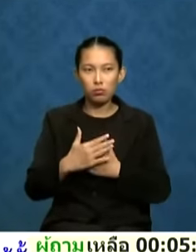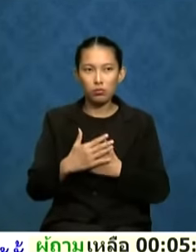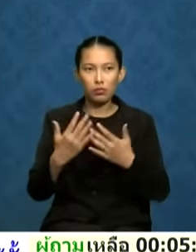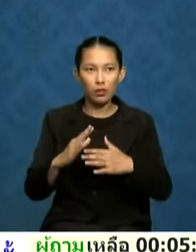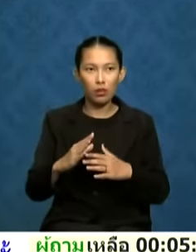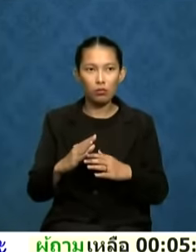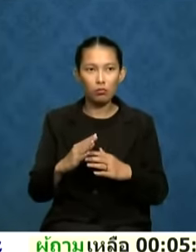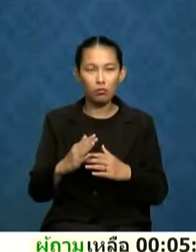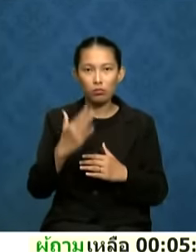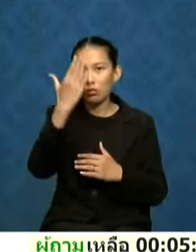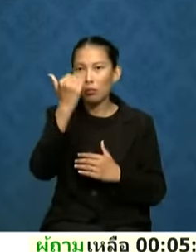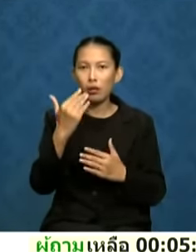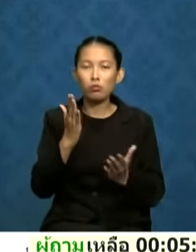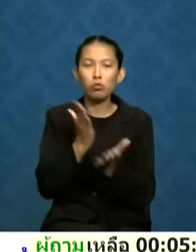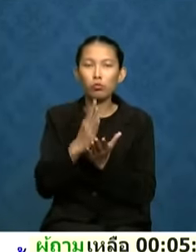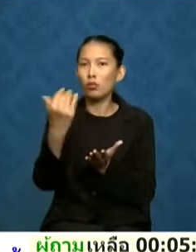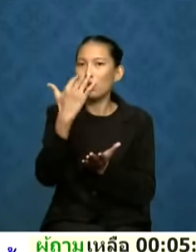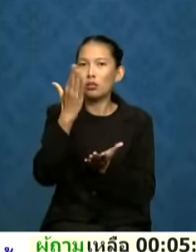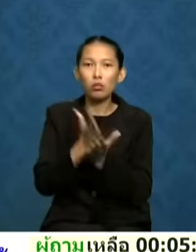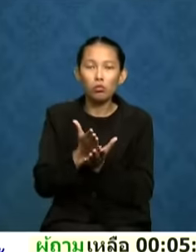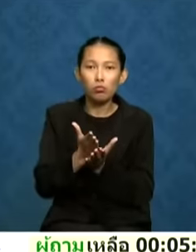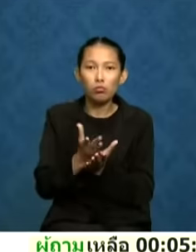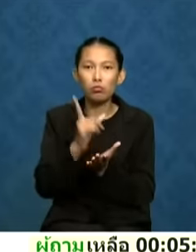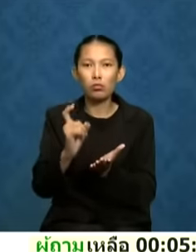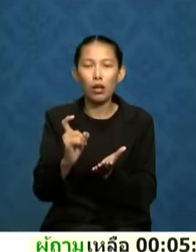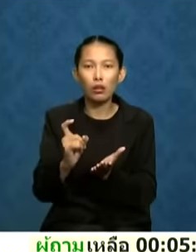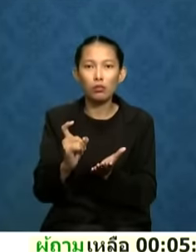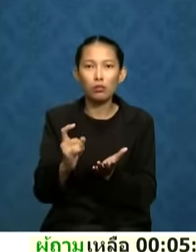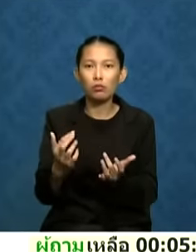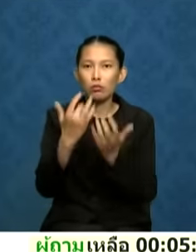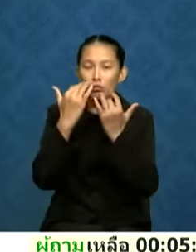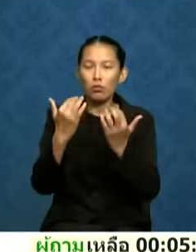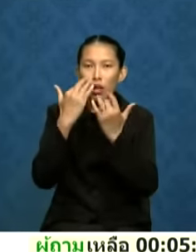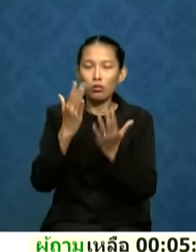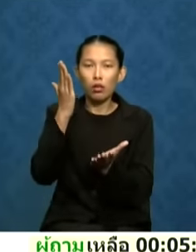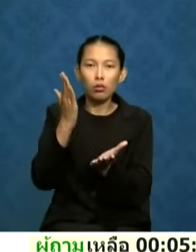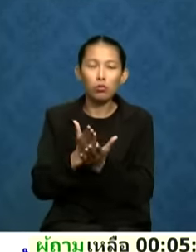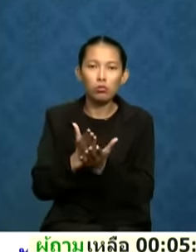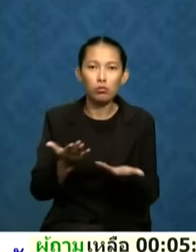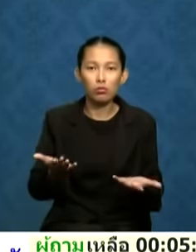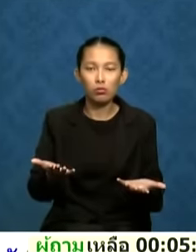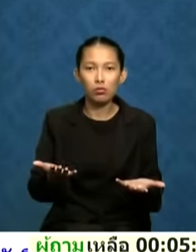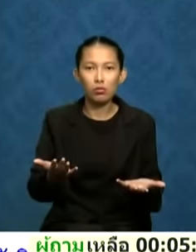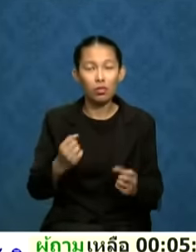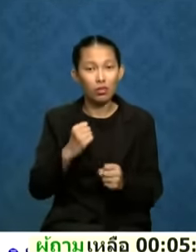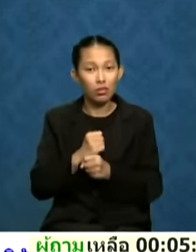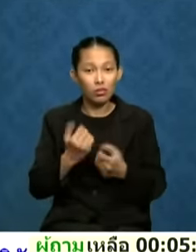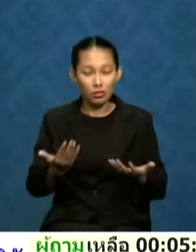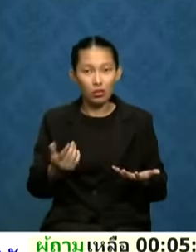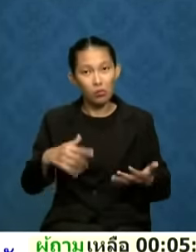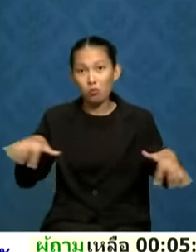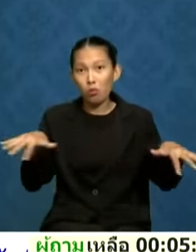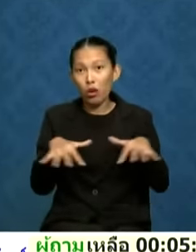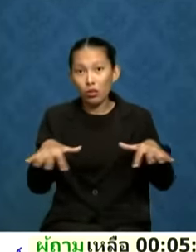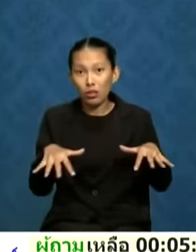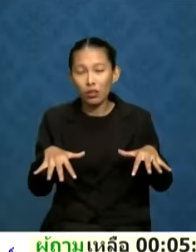แล้อยอยู่ขาดอากาศหายใจแลวครับอยู่อยก็ตาย ไมมีออกซิเจน ไมมอากาศใหหายใจเราจะทำให้เรื่องนี้กเป็เรปกต